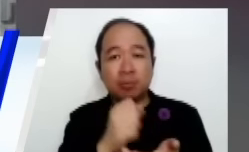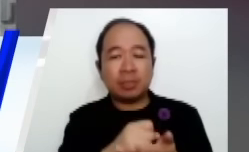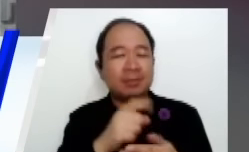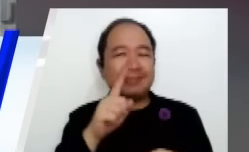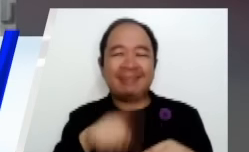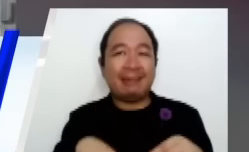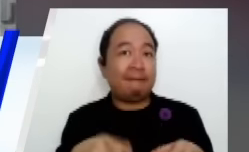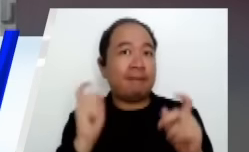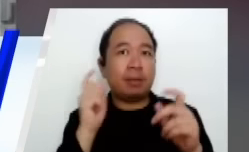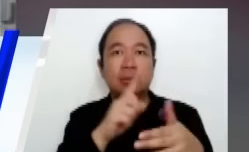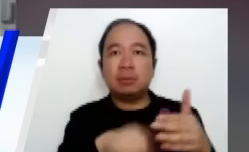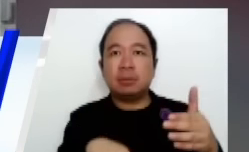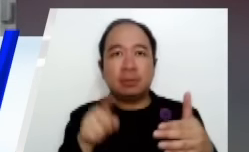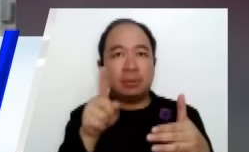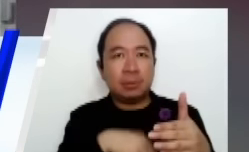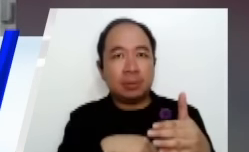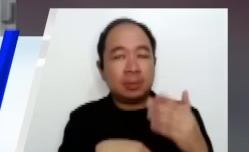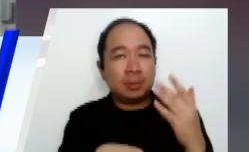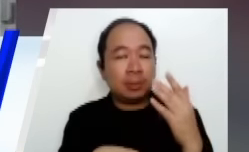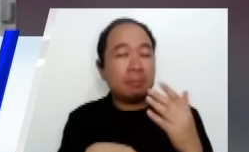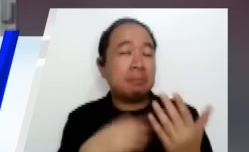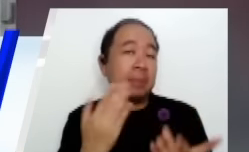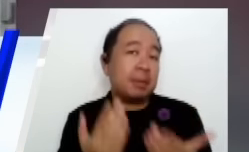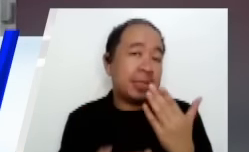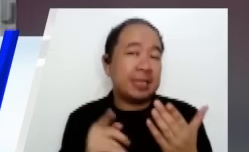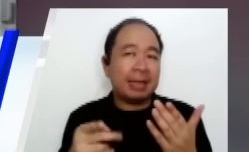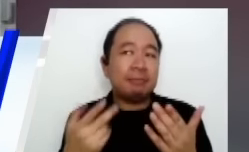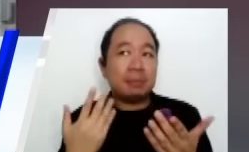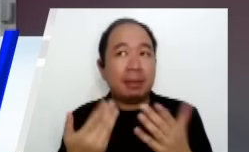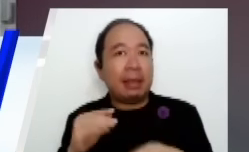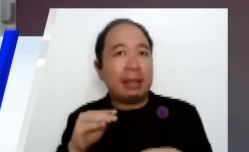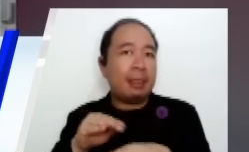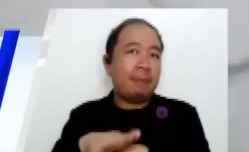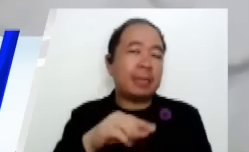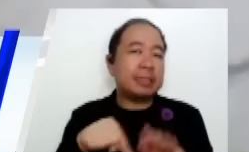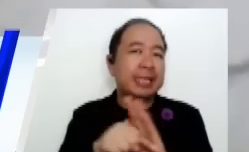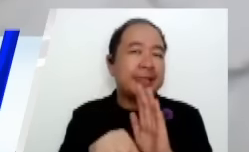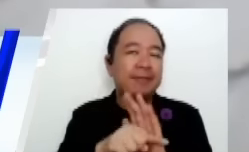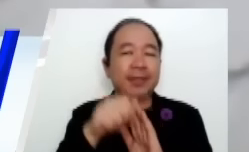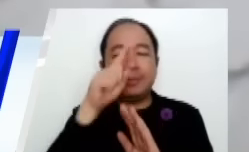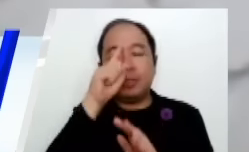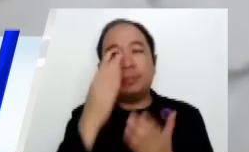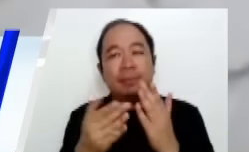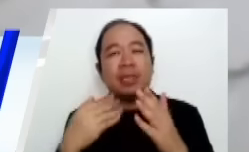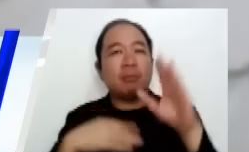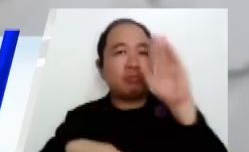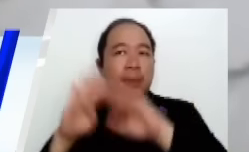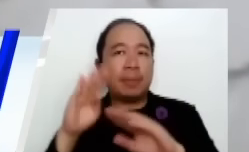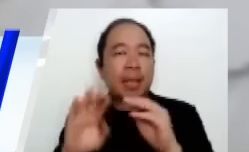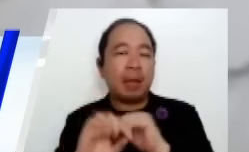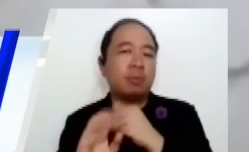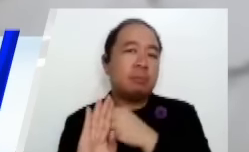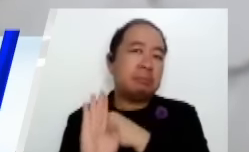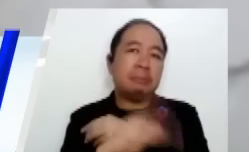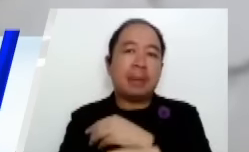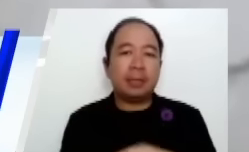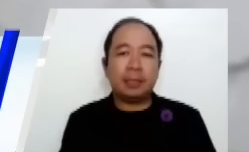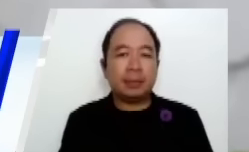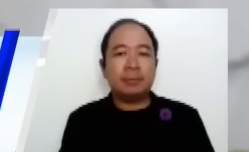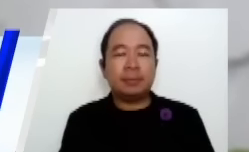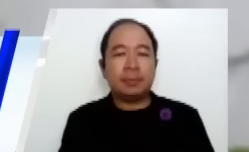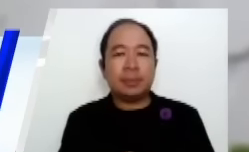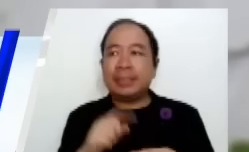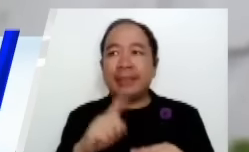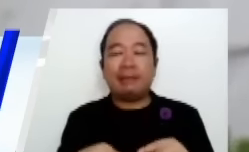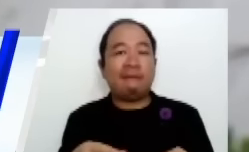baka makasama rin ito dahil maaaring magkaproblema sa pagpapauwi sa kan we cannot summarily cancel a passport because it is a